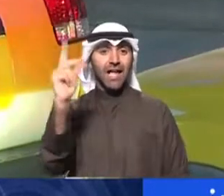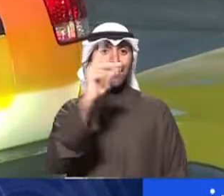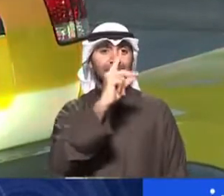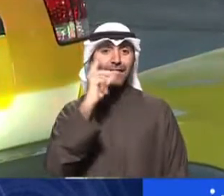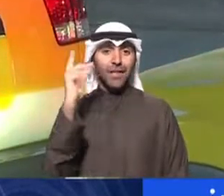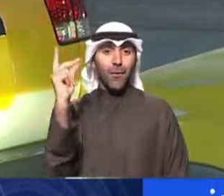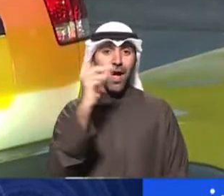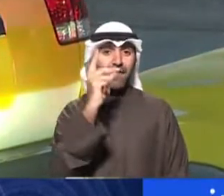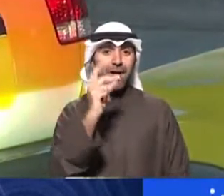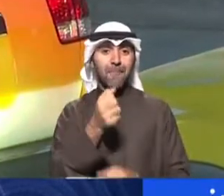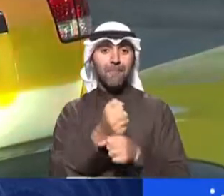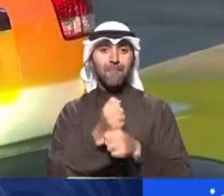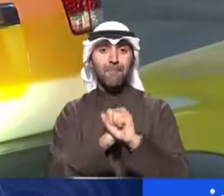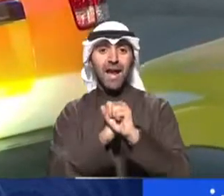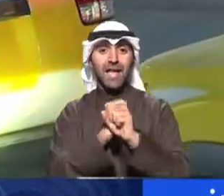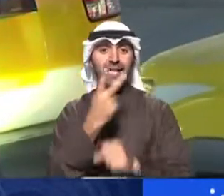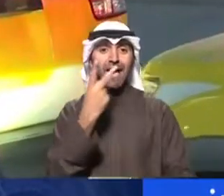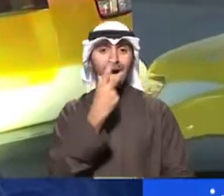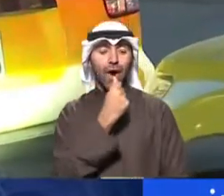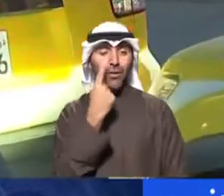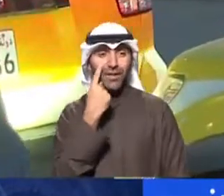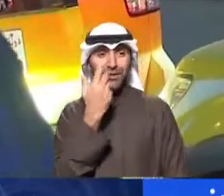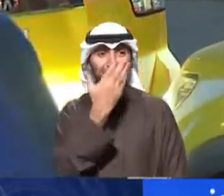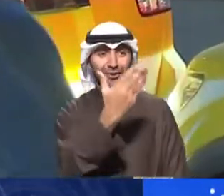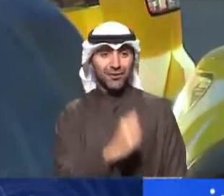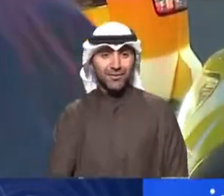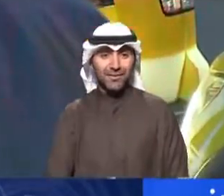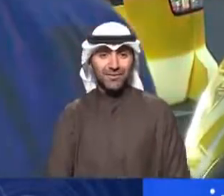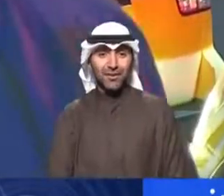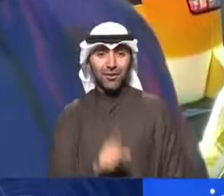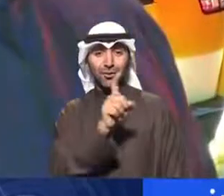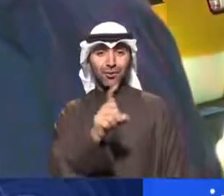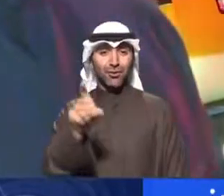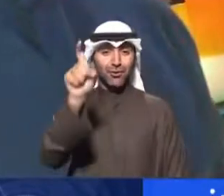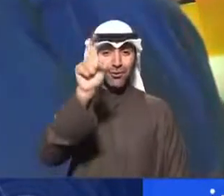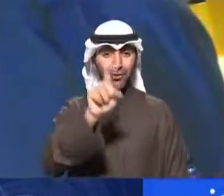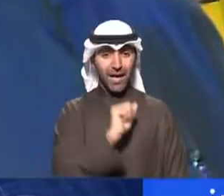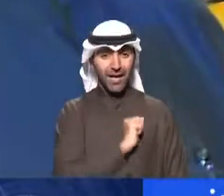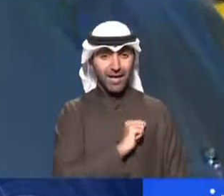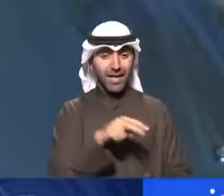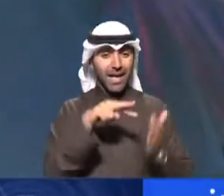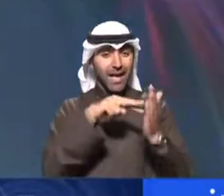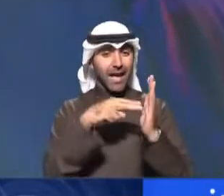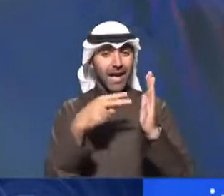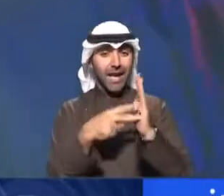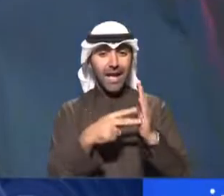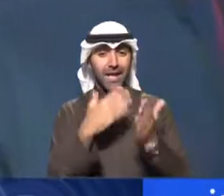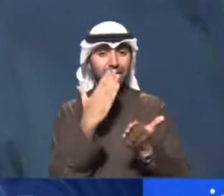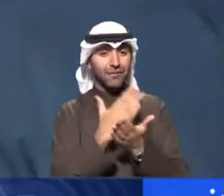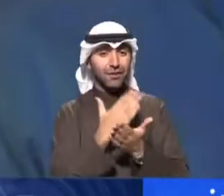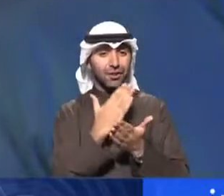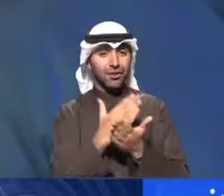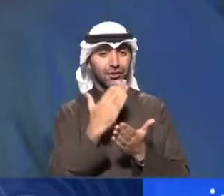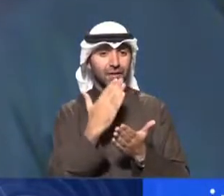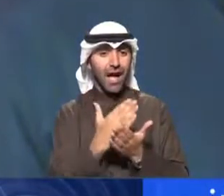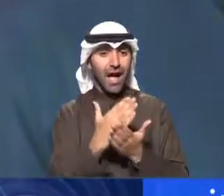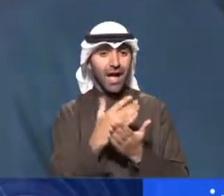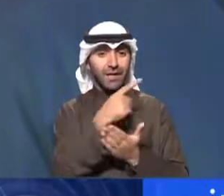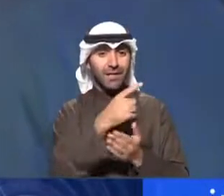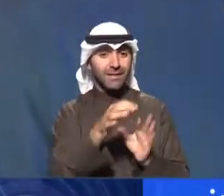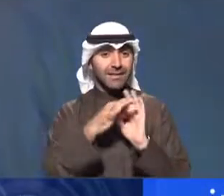محافظة حولي، سيطلعنا عن جهود بلدية الكويت بالتعاون مع وزارة الداخلية